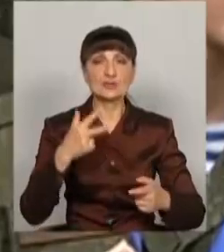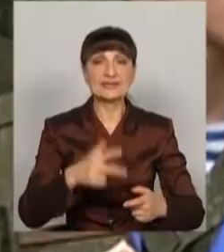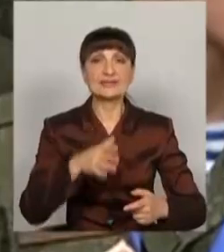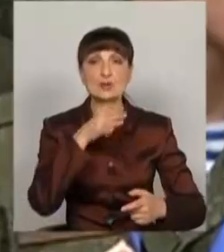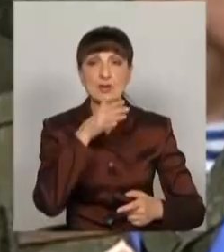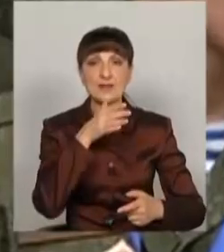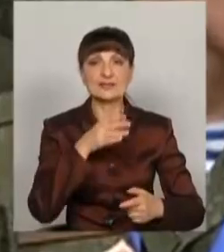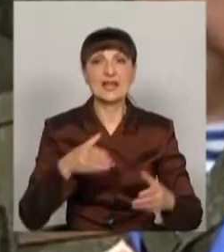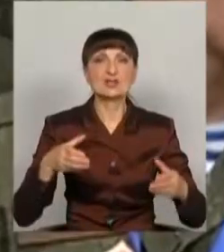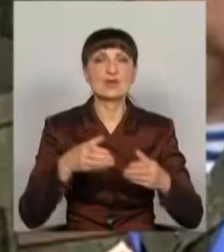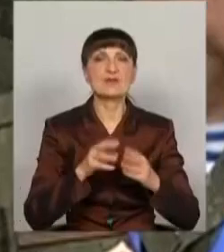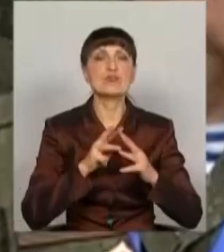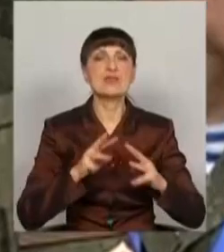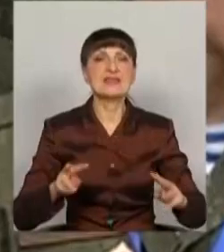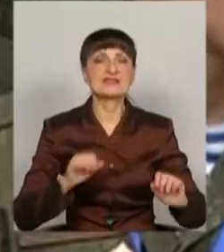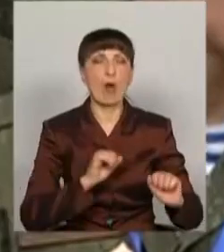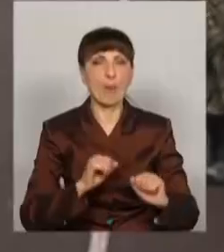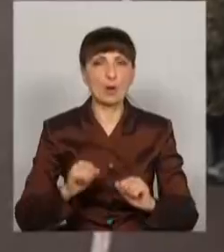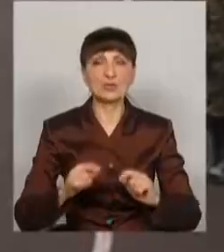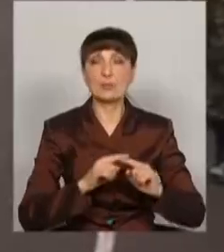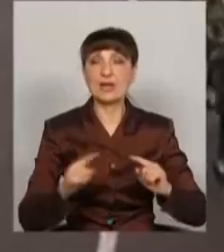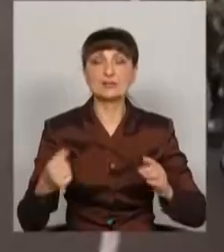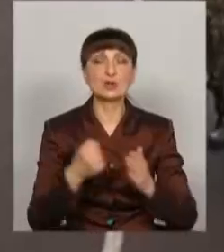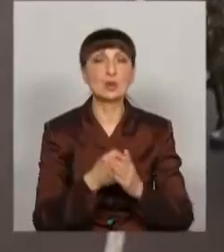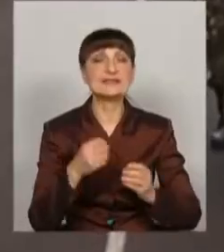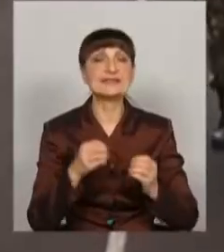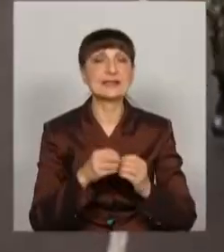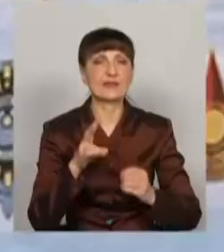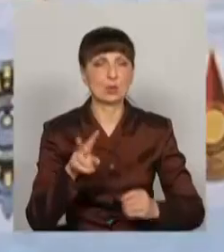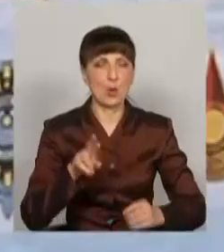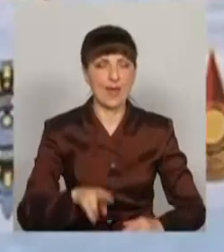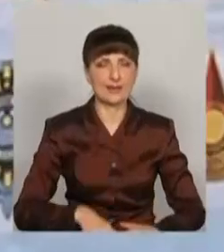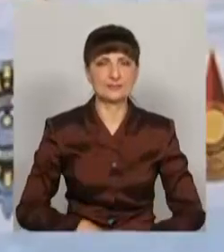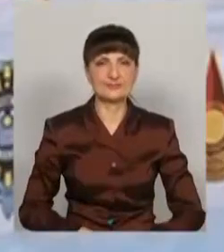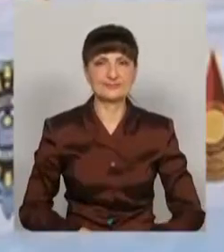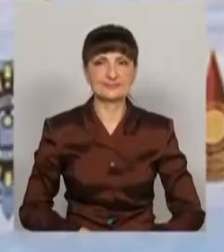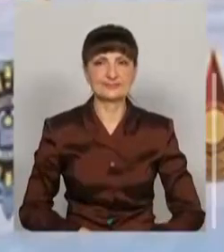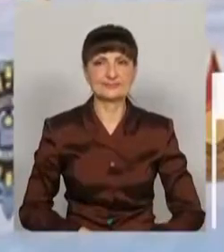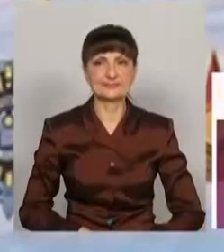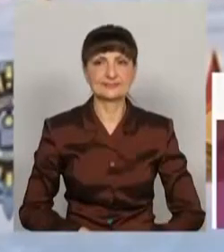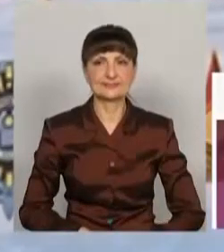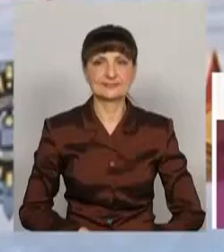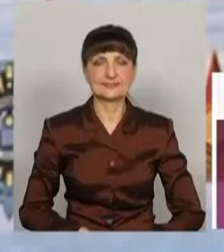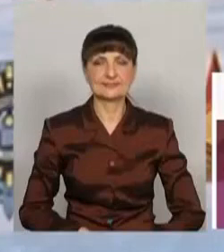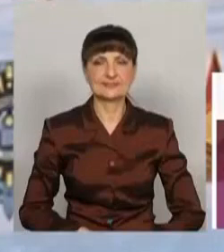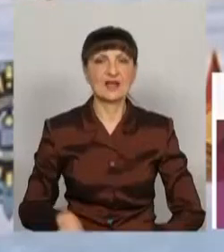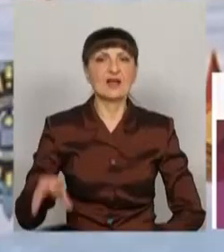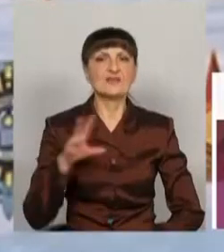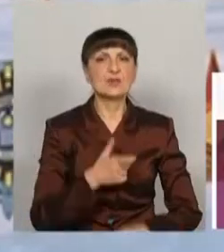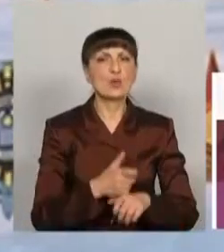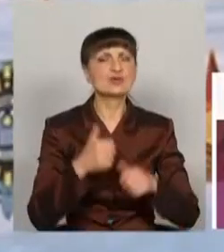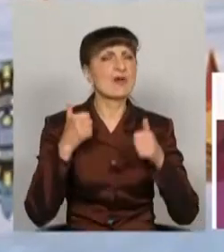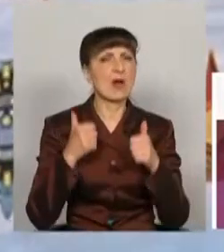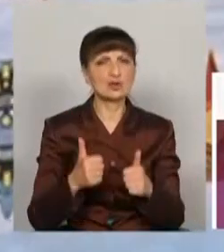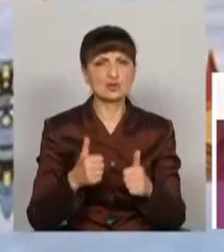30-летию Совета министров обороны и продлится до 10 июля. Все очень хорошо отзываются.